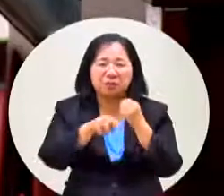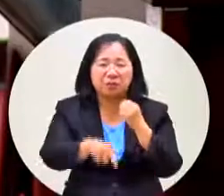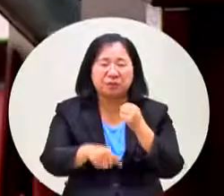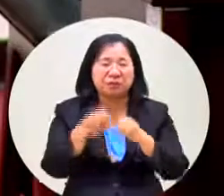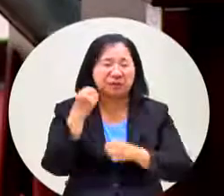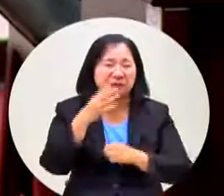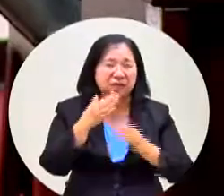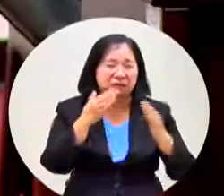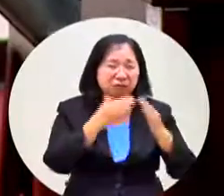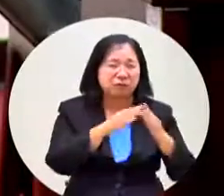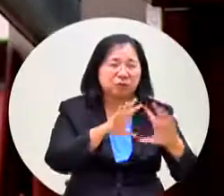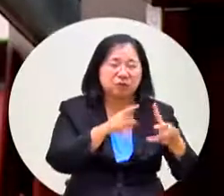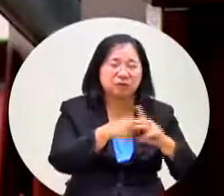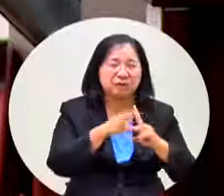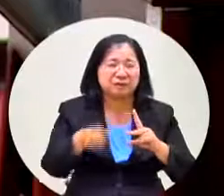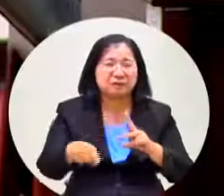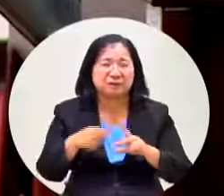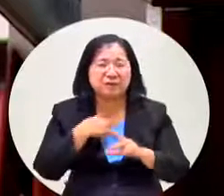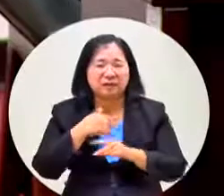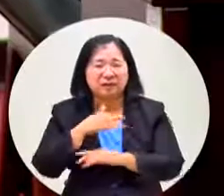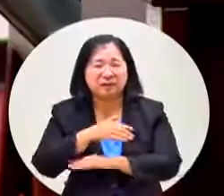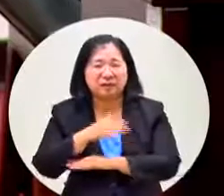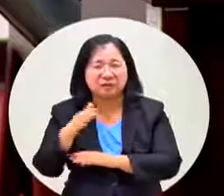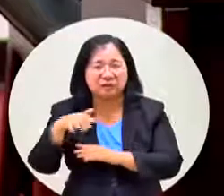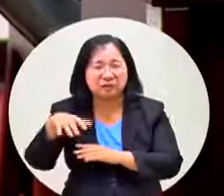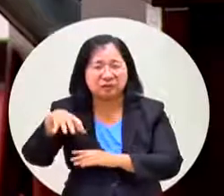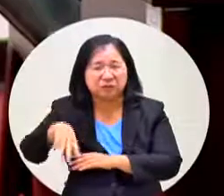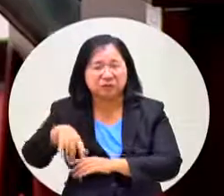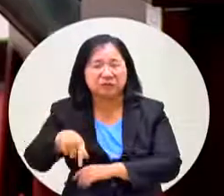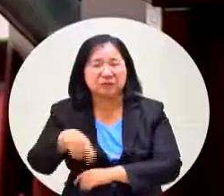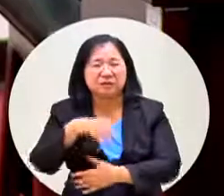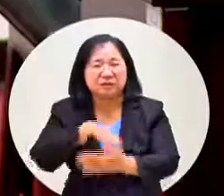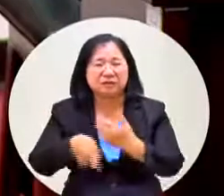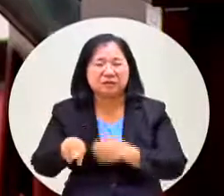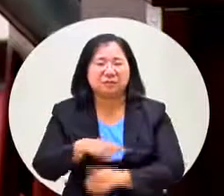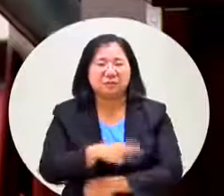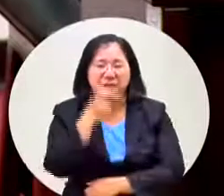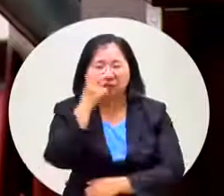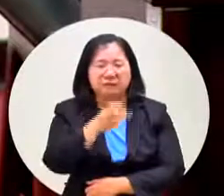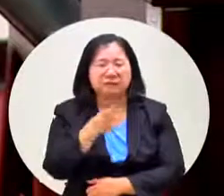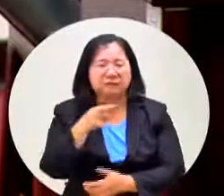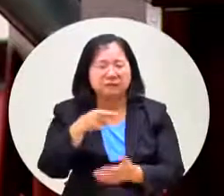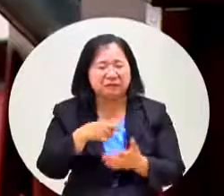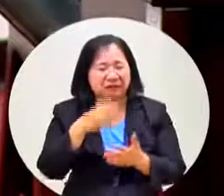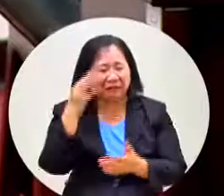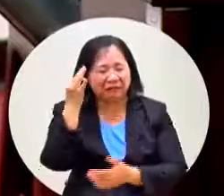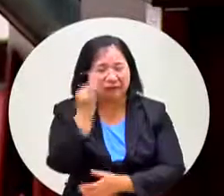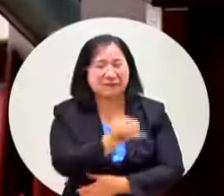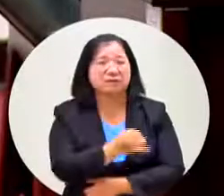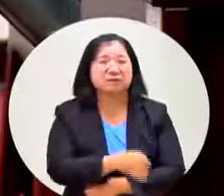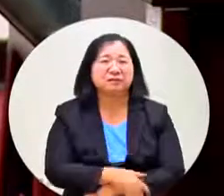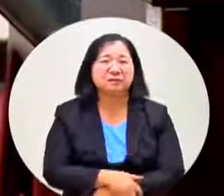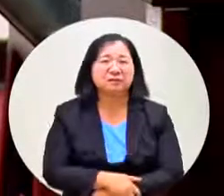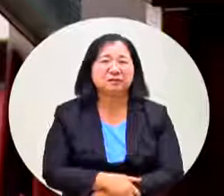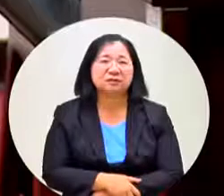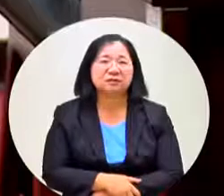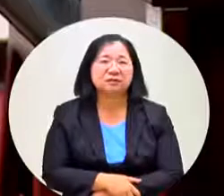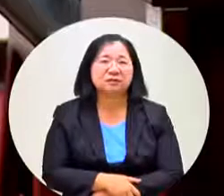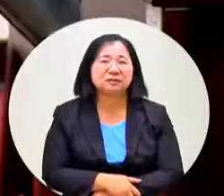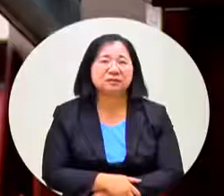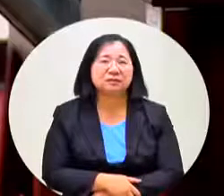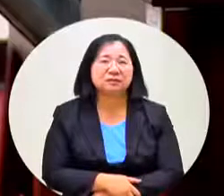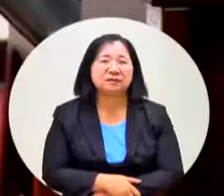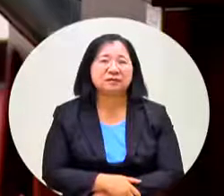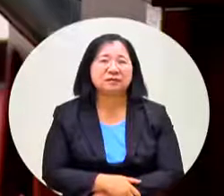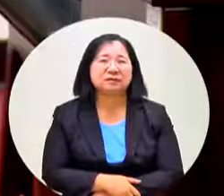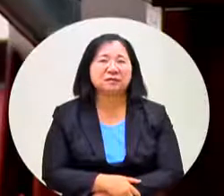顶行落大雨的时阵，伊走水沟，走水沟，所有为管落来的水吼，拢总走路面。啊，走